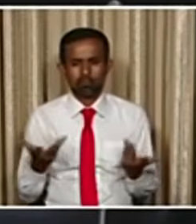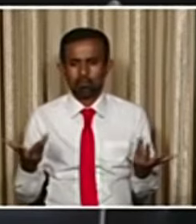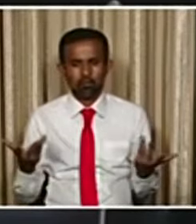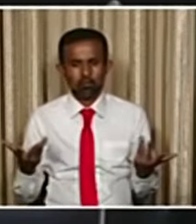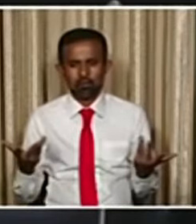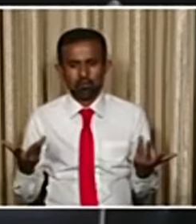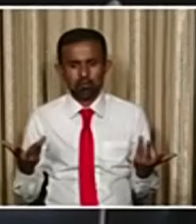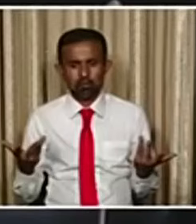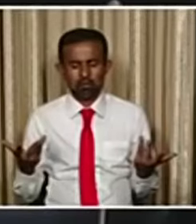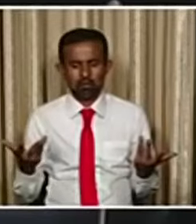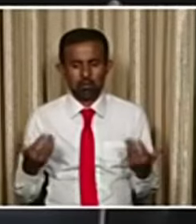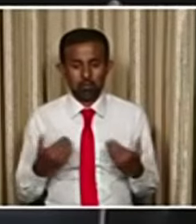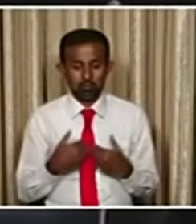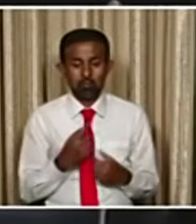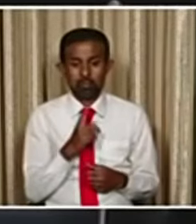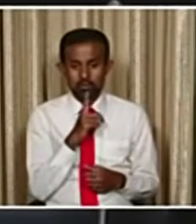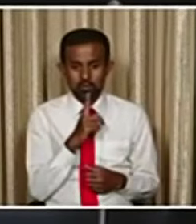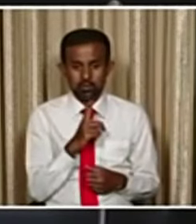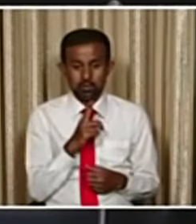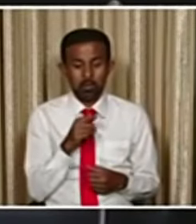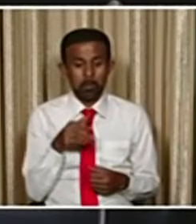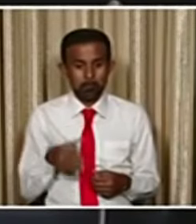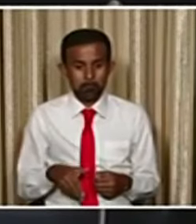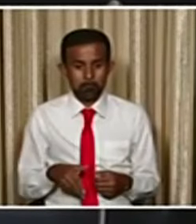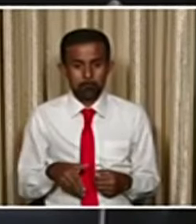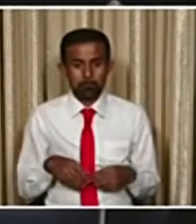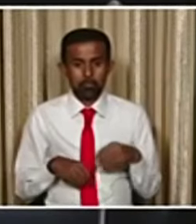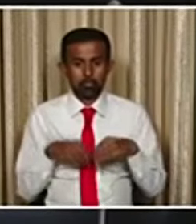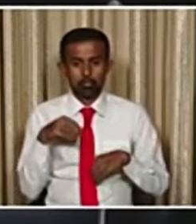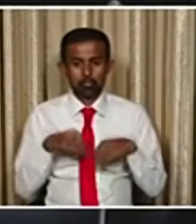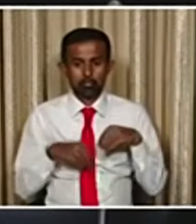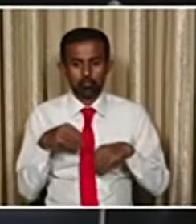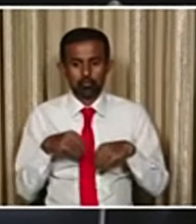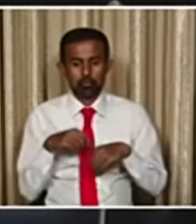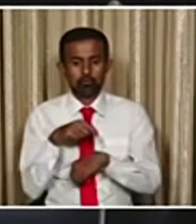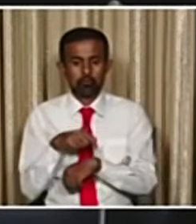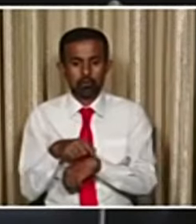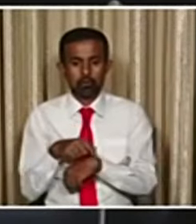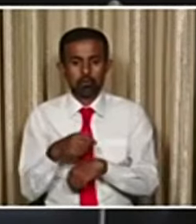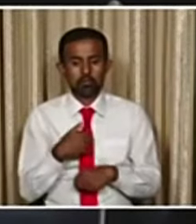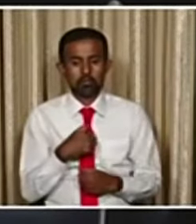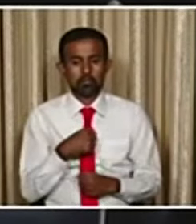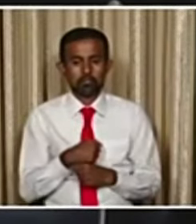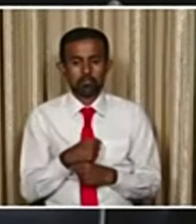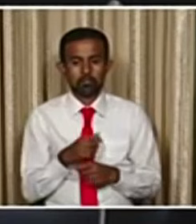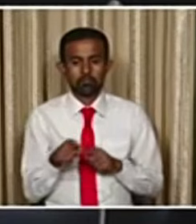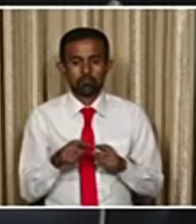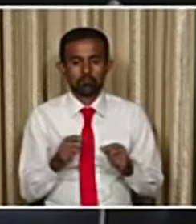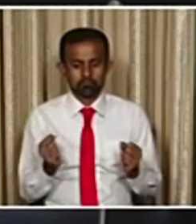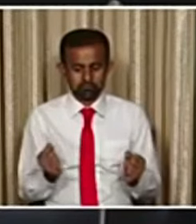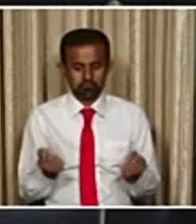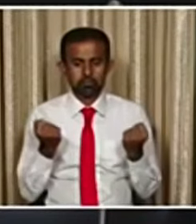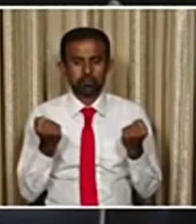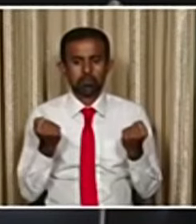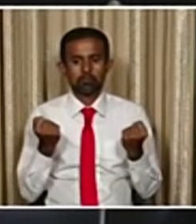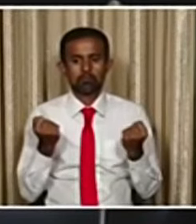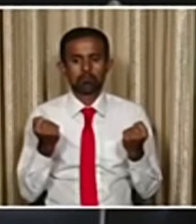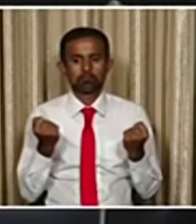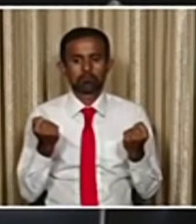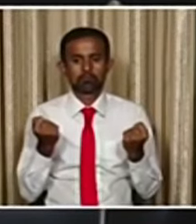නැහැ. එම නිසා මම හිතනවා මේ ඡන්දෙදී අපි රජයක් හැටියට ශක්තිමත්ව මුණ